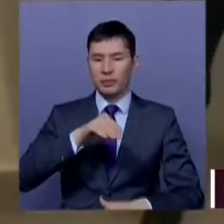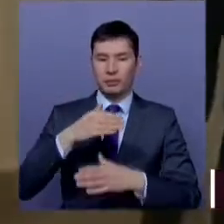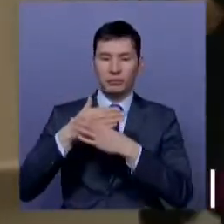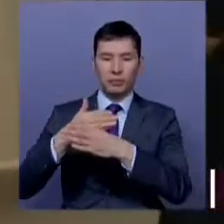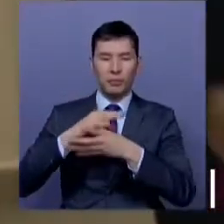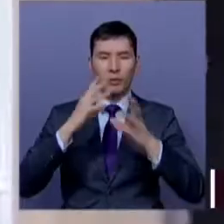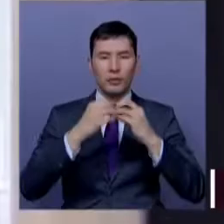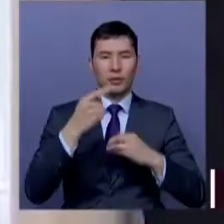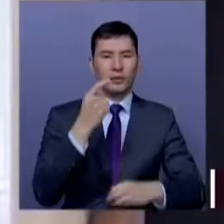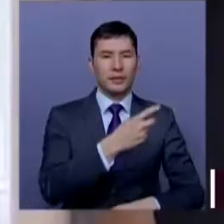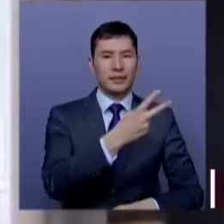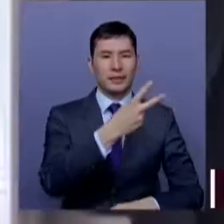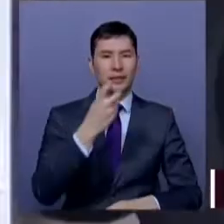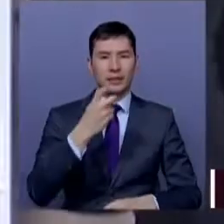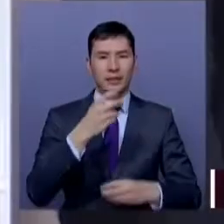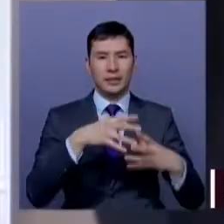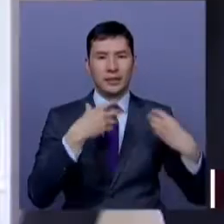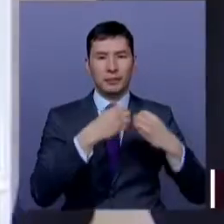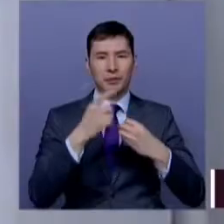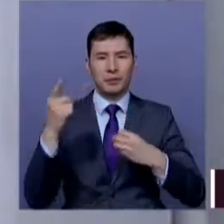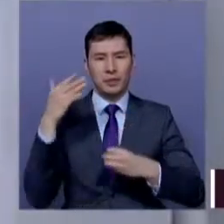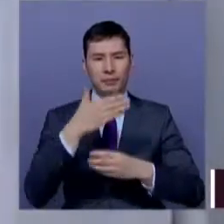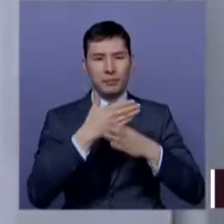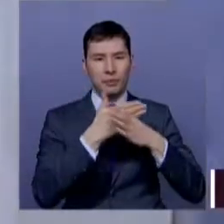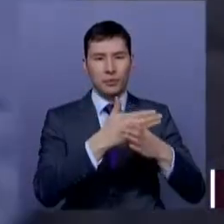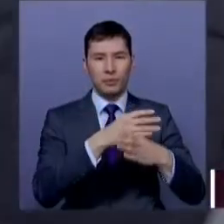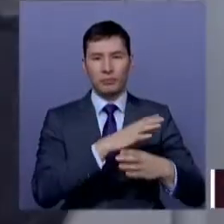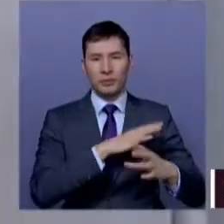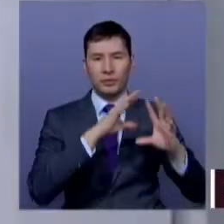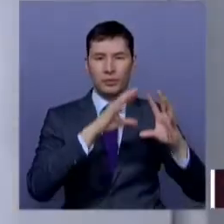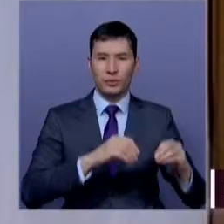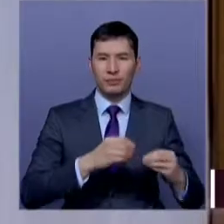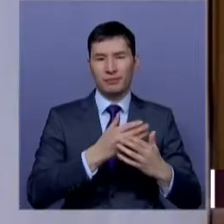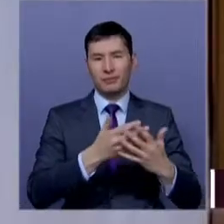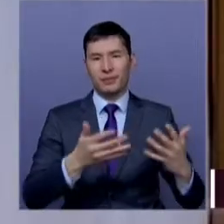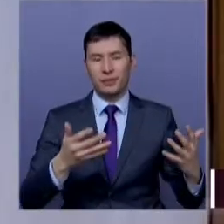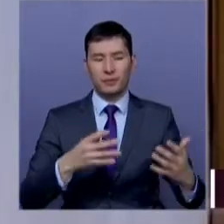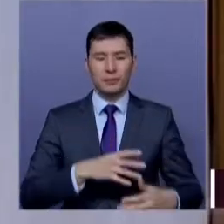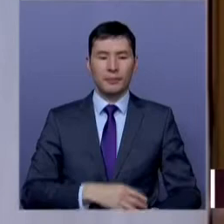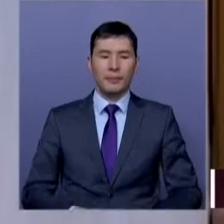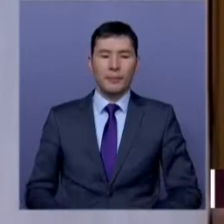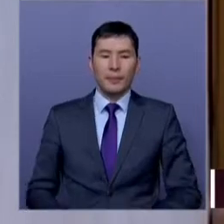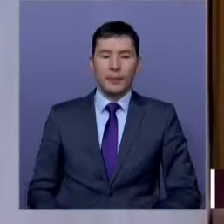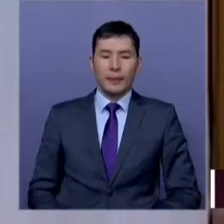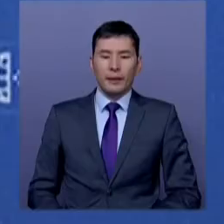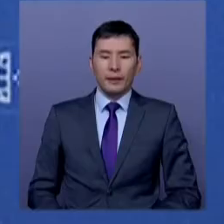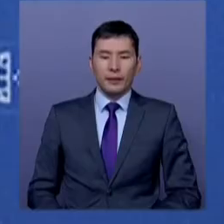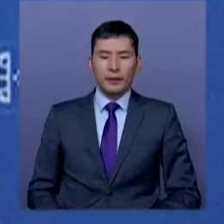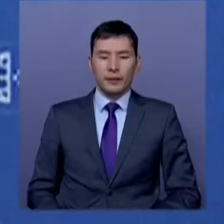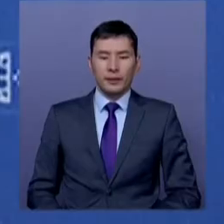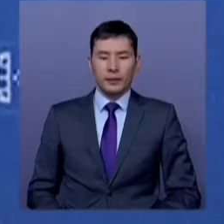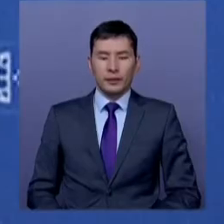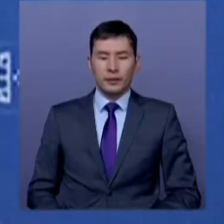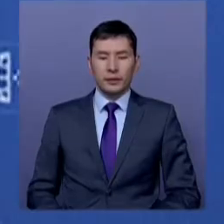отбасыға психологиялық көмек берген. Жастар арасында диагностика жүргізу үшін және ақпараттандыруға арналған онлайн курстар жасап шығарылған.